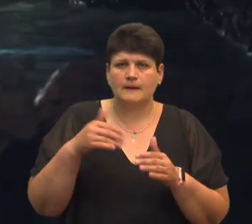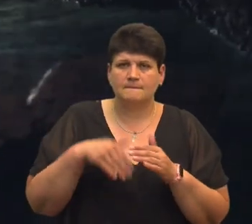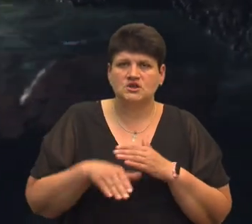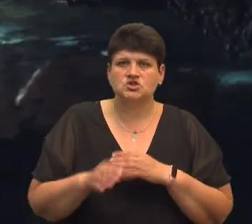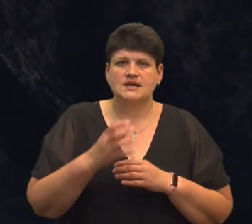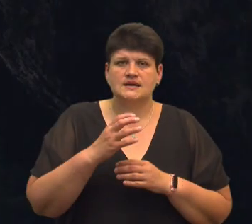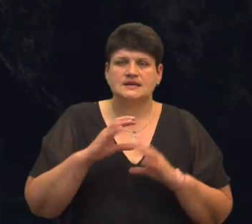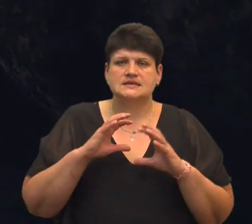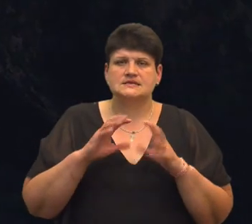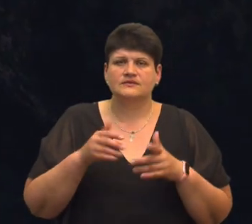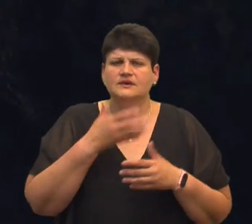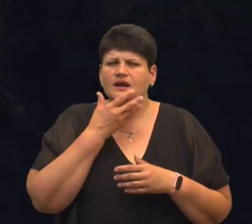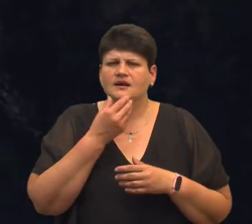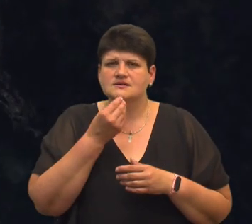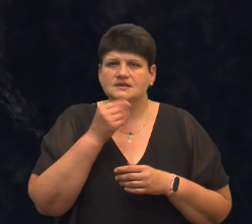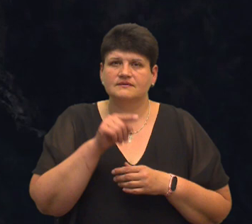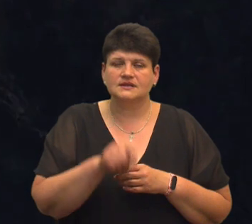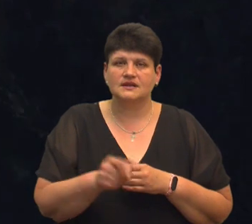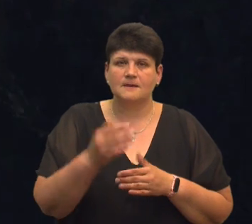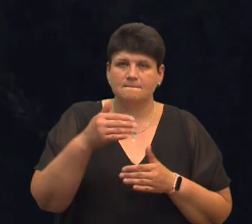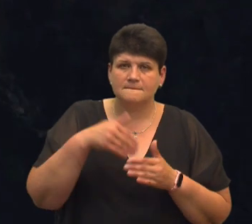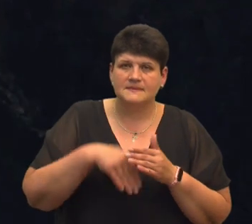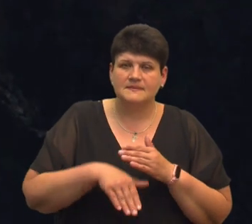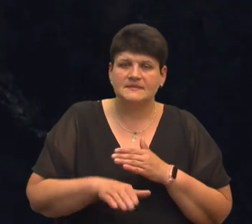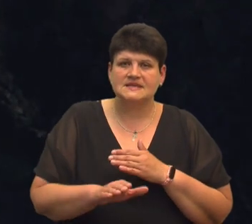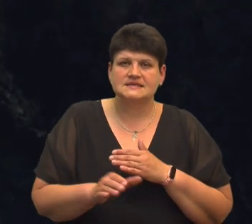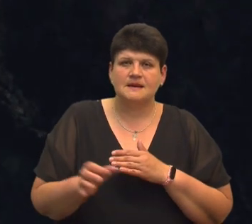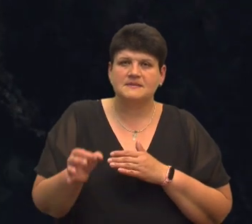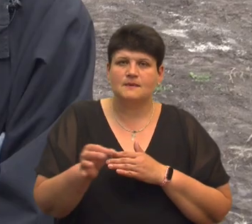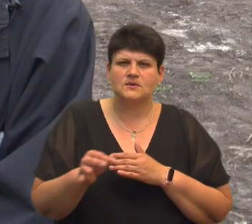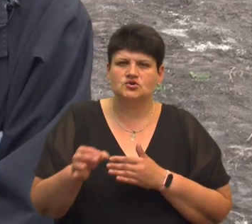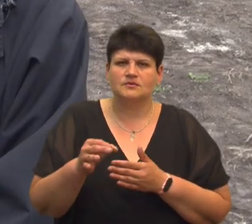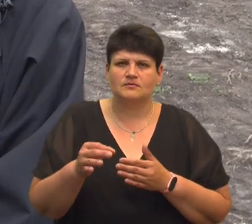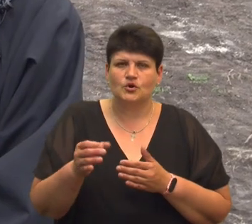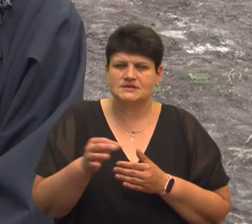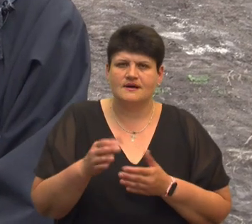красива, там підземні озера. От ми нею займаємося багато років.